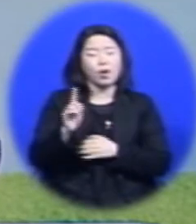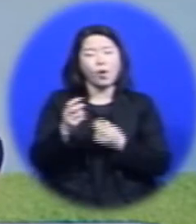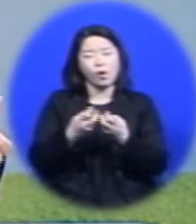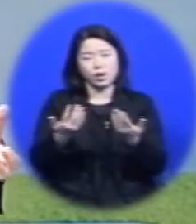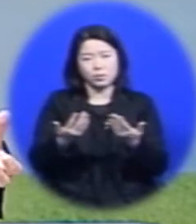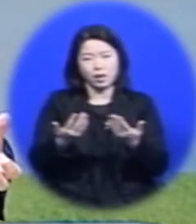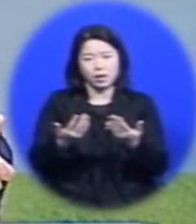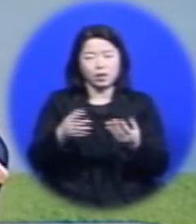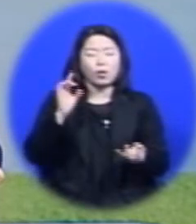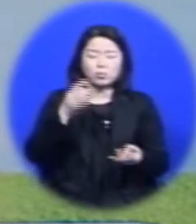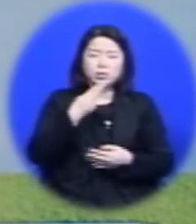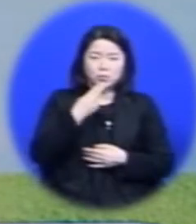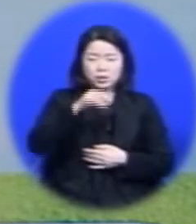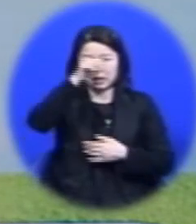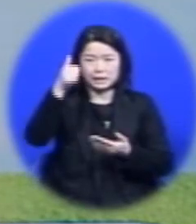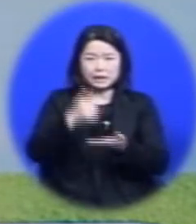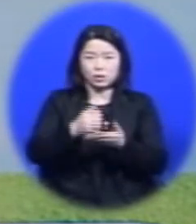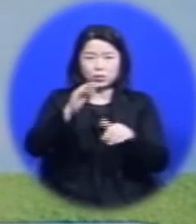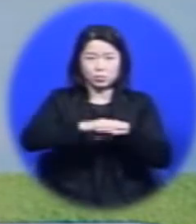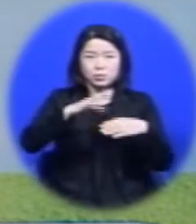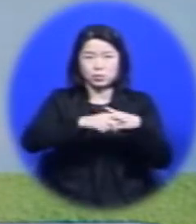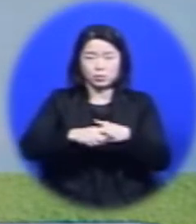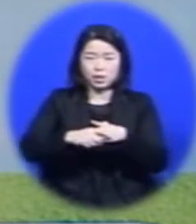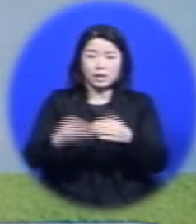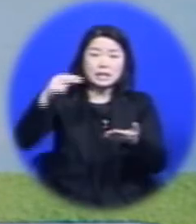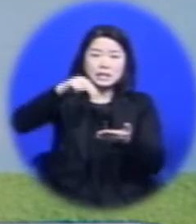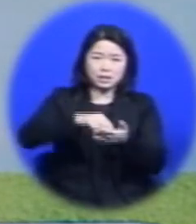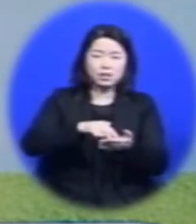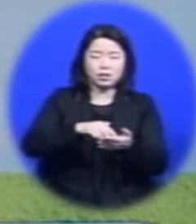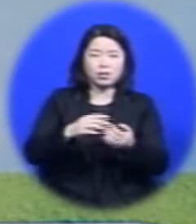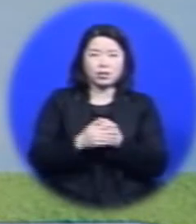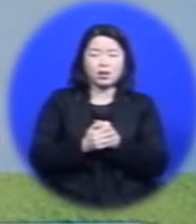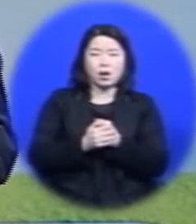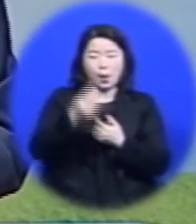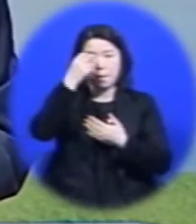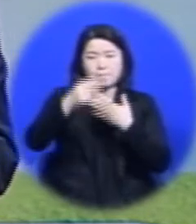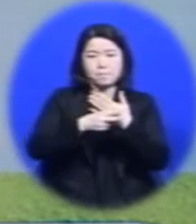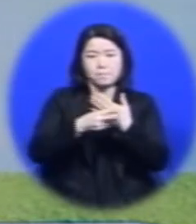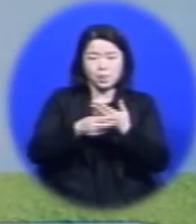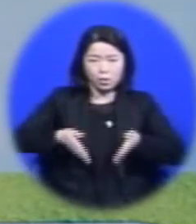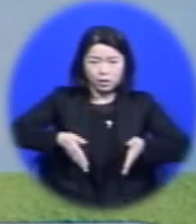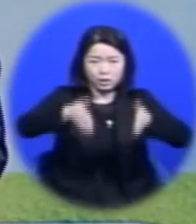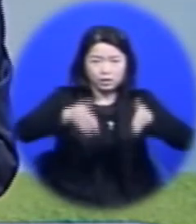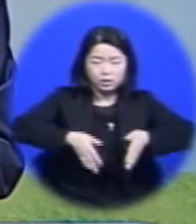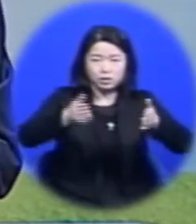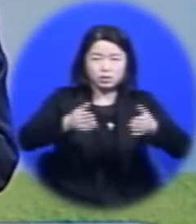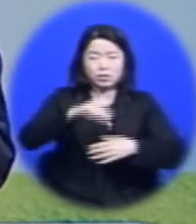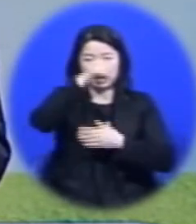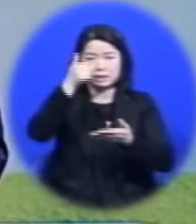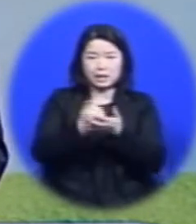그냥 꼼짝없이 장로님 손에 붙들려 서 일어나 신 걸 병원 복도에서 목 장로님과